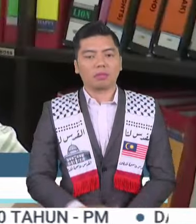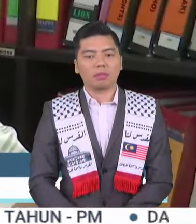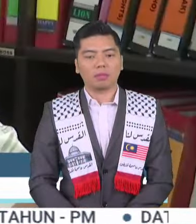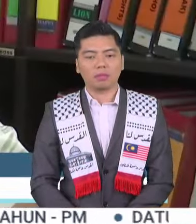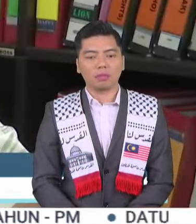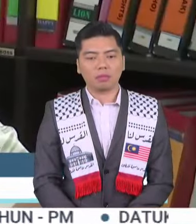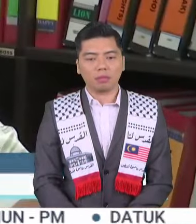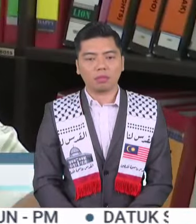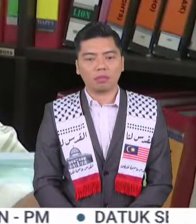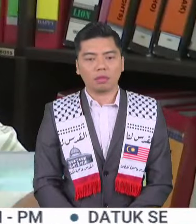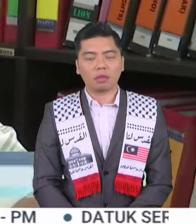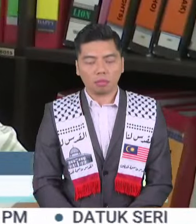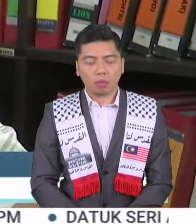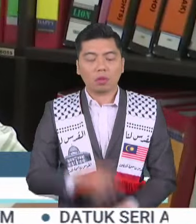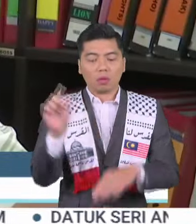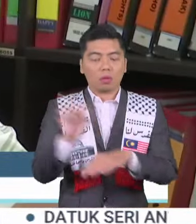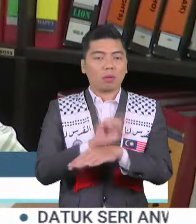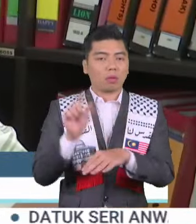Pengguna-pengguna mesti